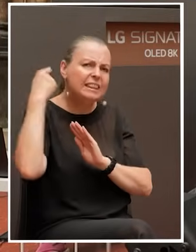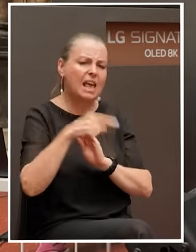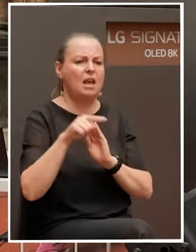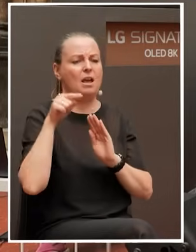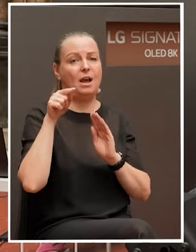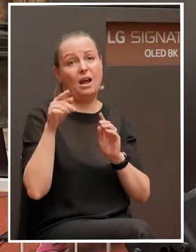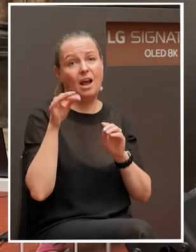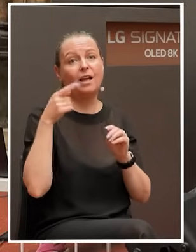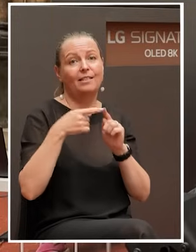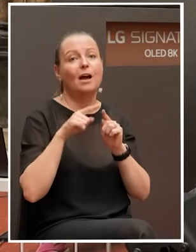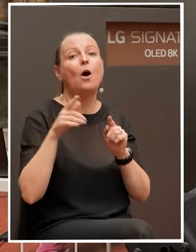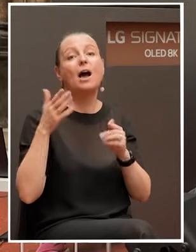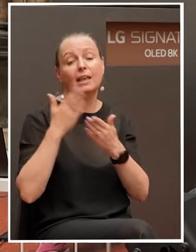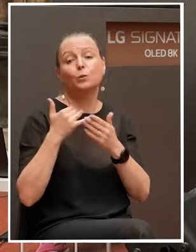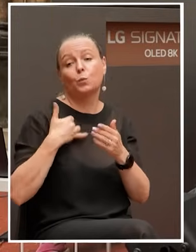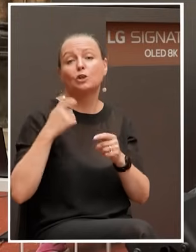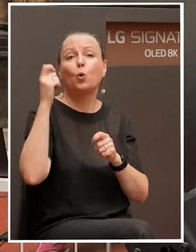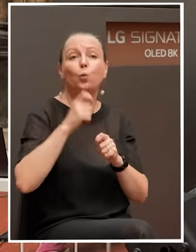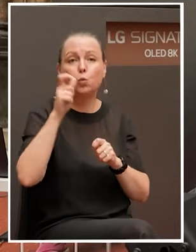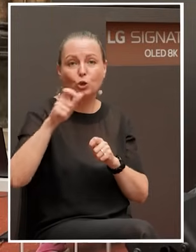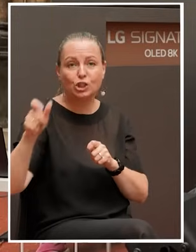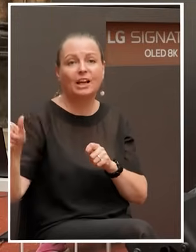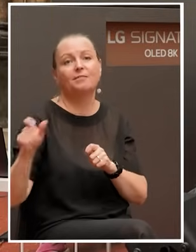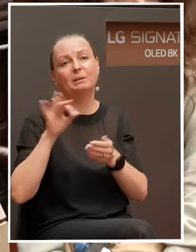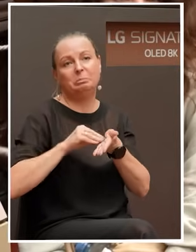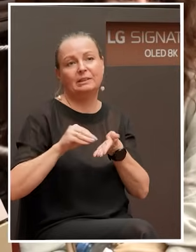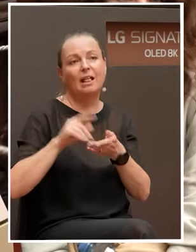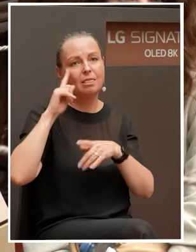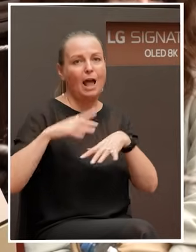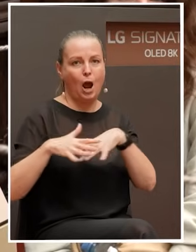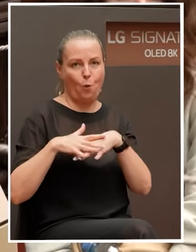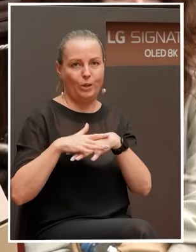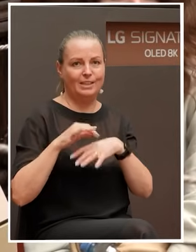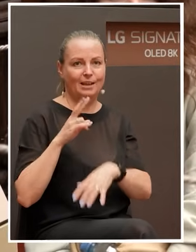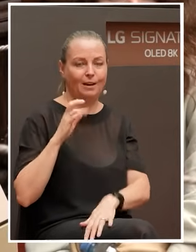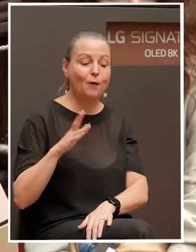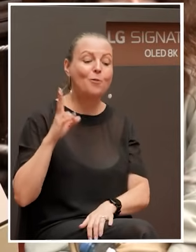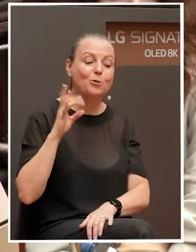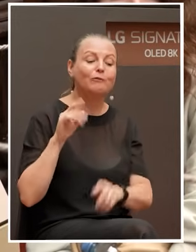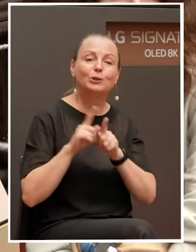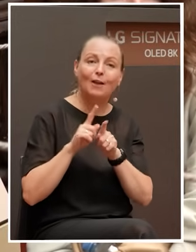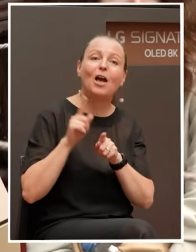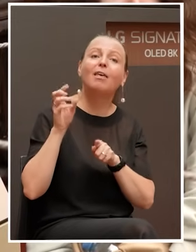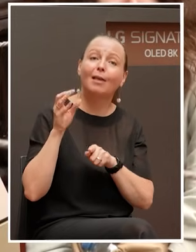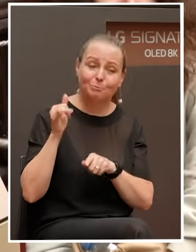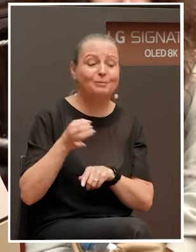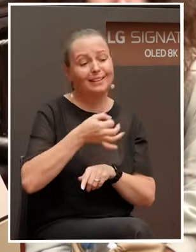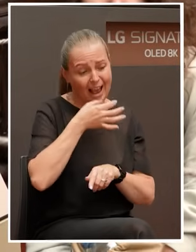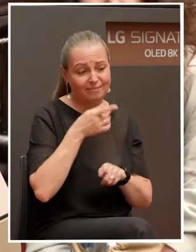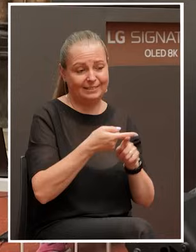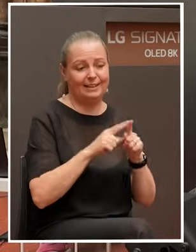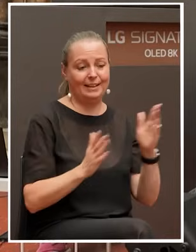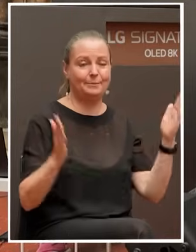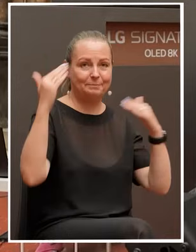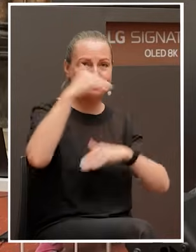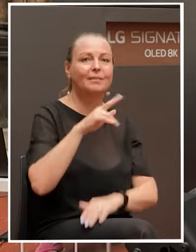набиты головы наших художников, писателей, народников. Но нравится ему эта картина. А вот Василий